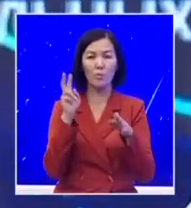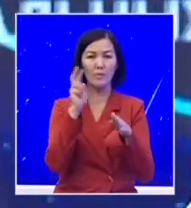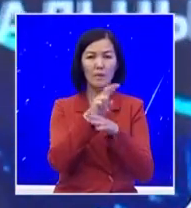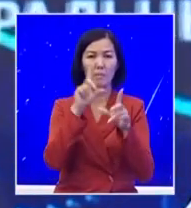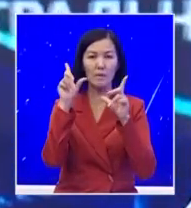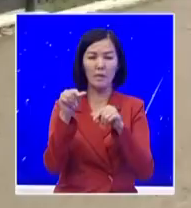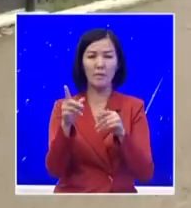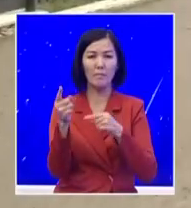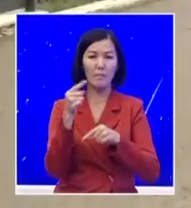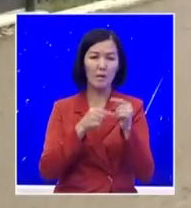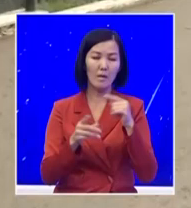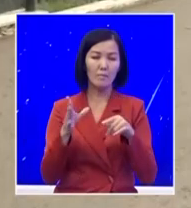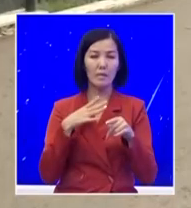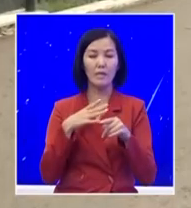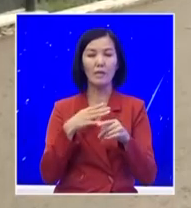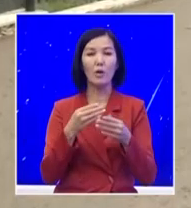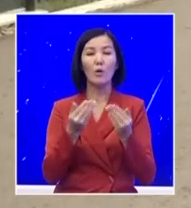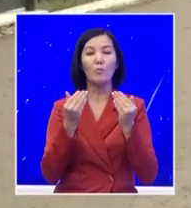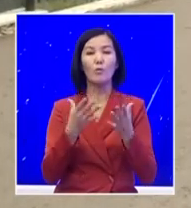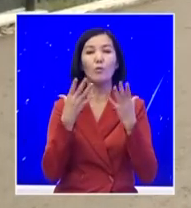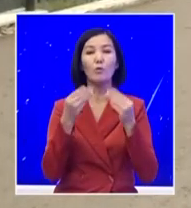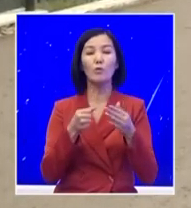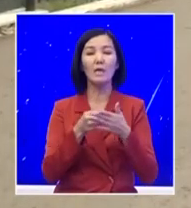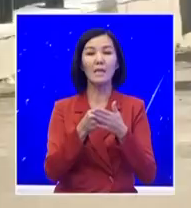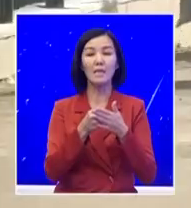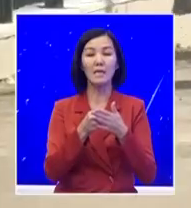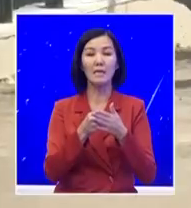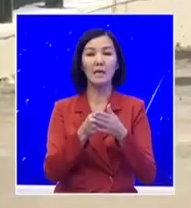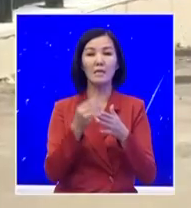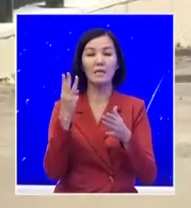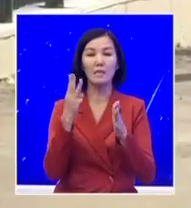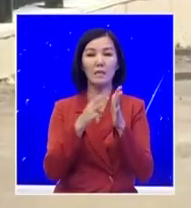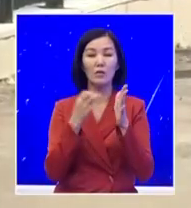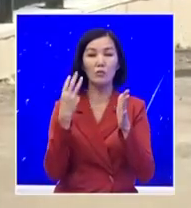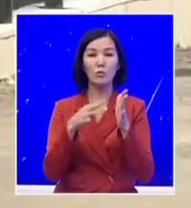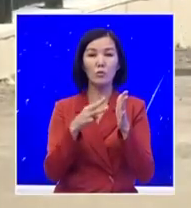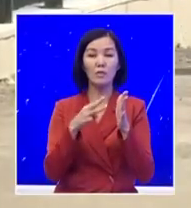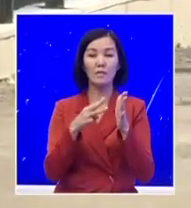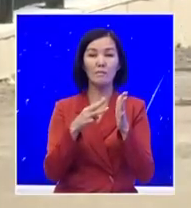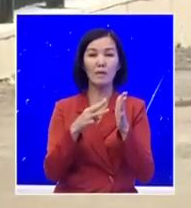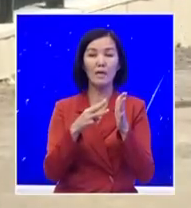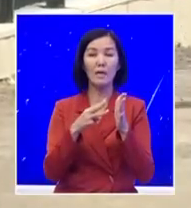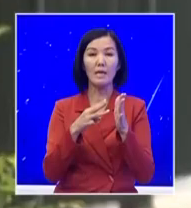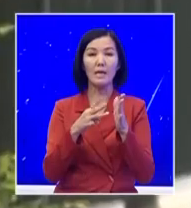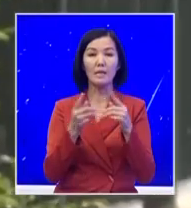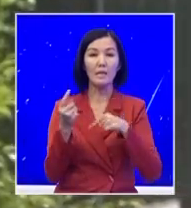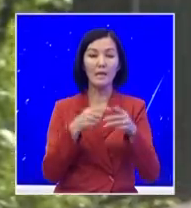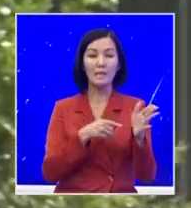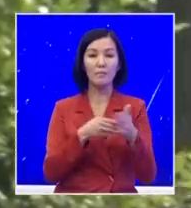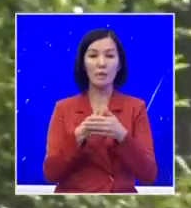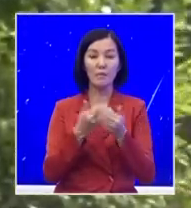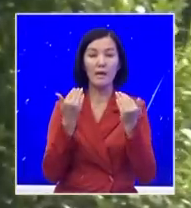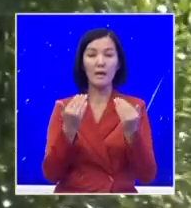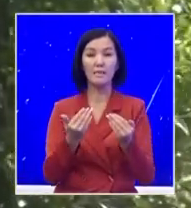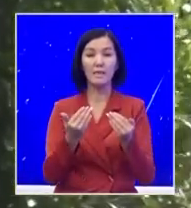артады. Осыған дейін 830 мыңға жоқ бизнес саласы жұмыс істемей тұр. Ал кәсібі әзір жанданбайтын